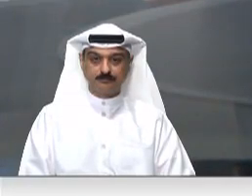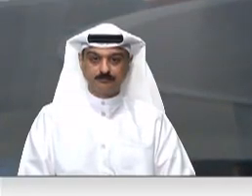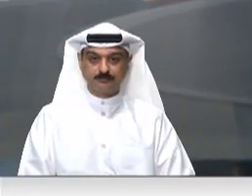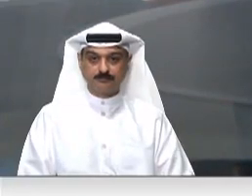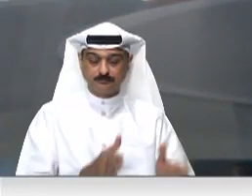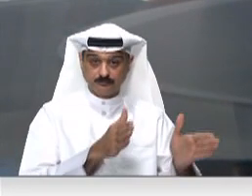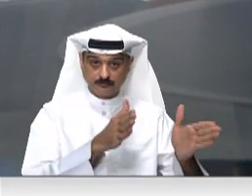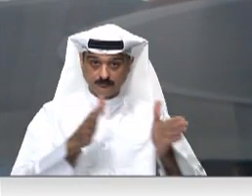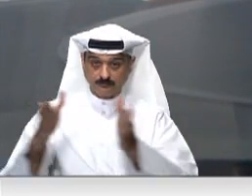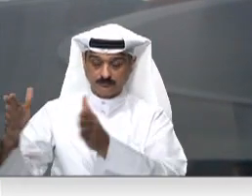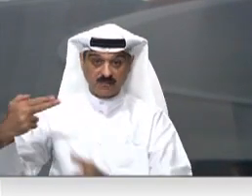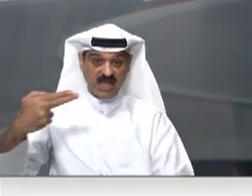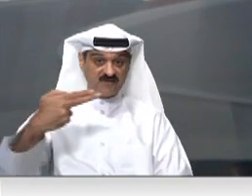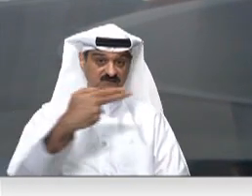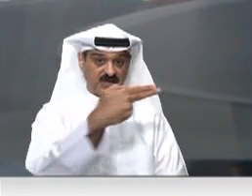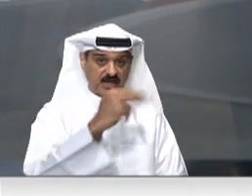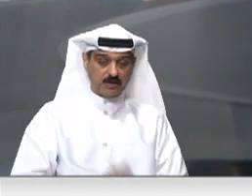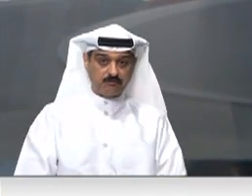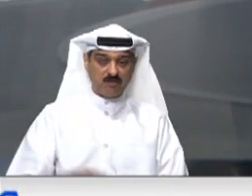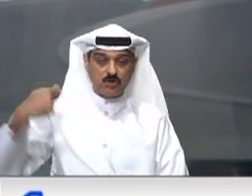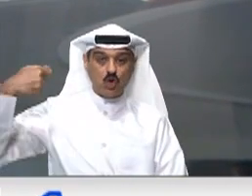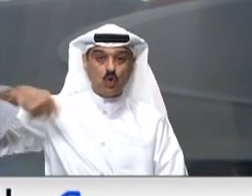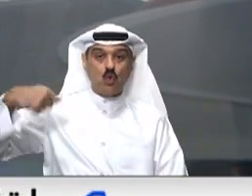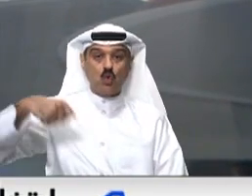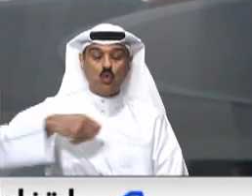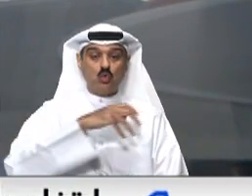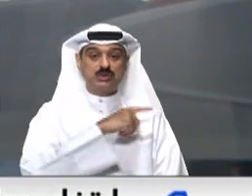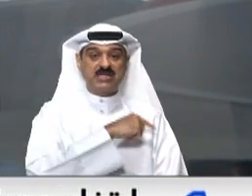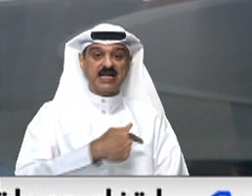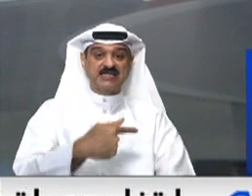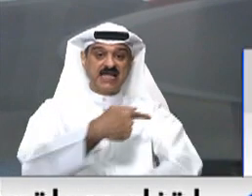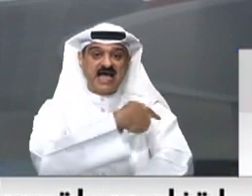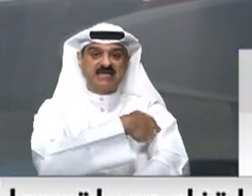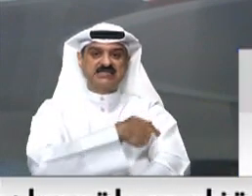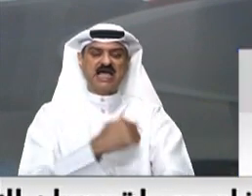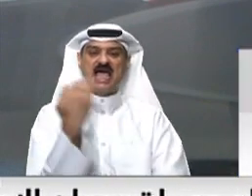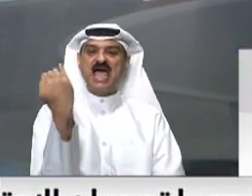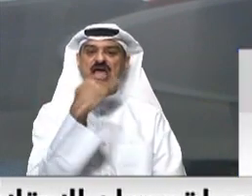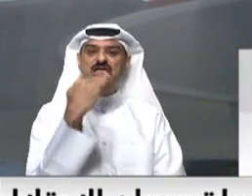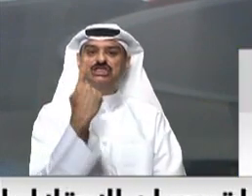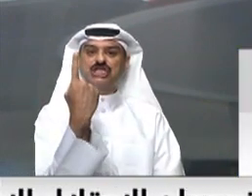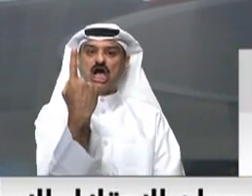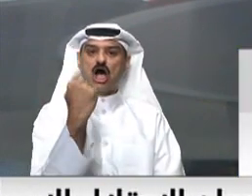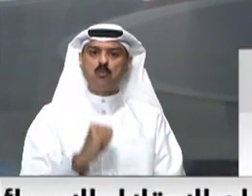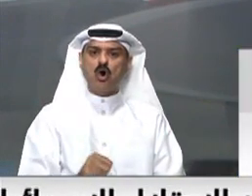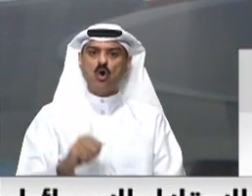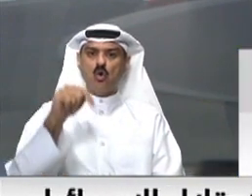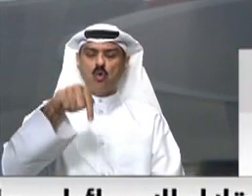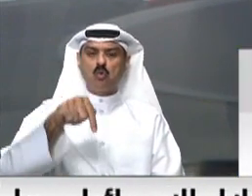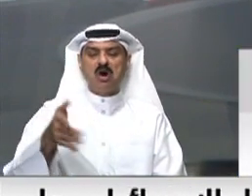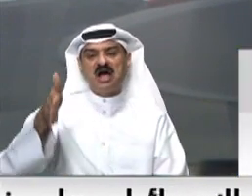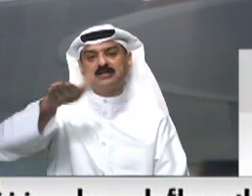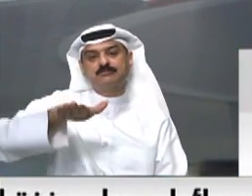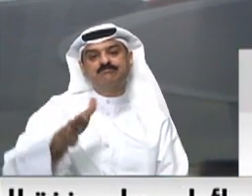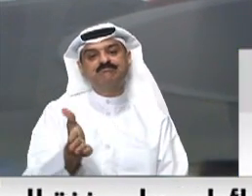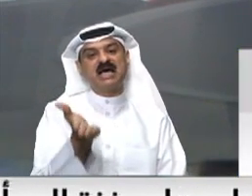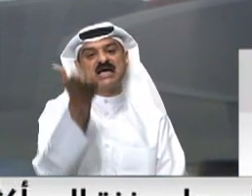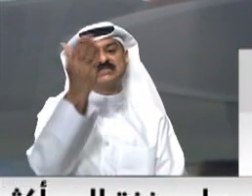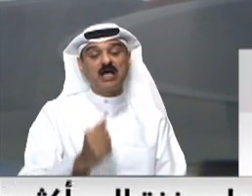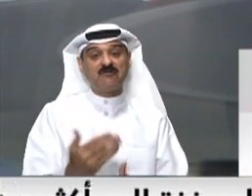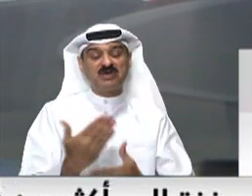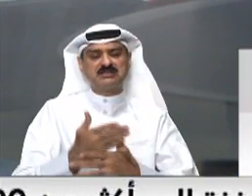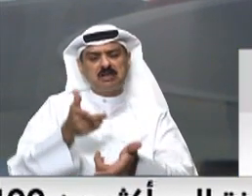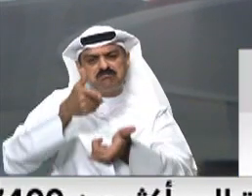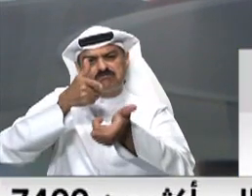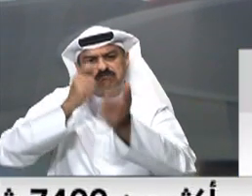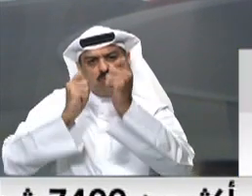وفي الضفة الغربية أعلنت وزارة الصحة استشهاد شاب فلسطيني برصاص مستوطن في جنوب نابلس، لترتفع